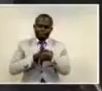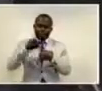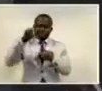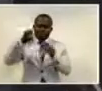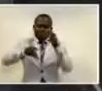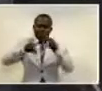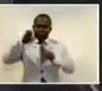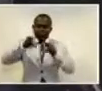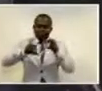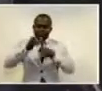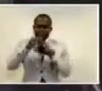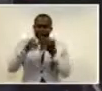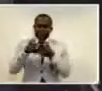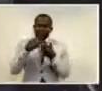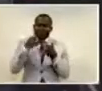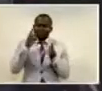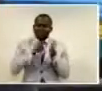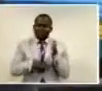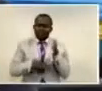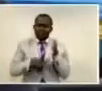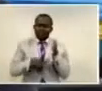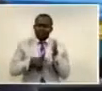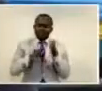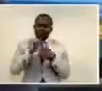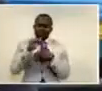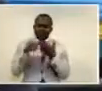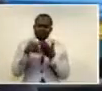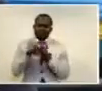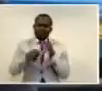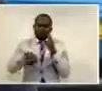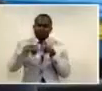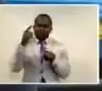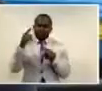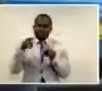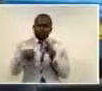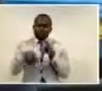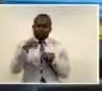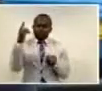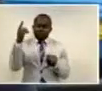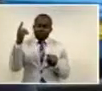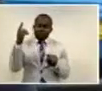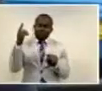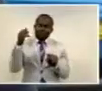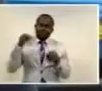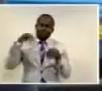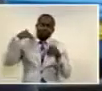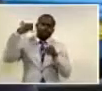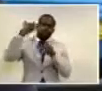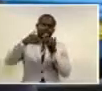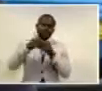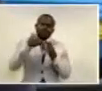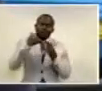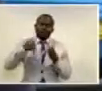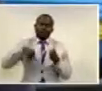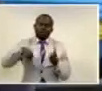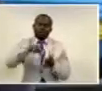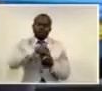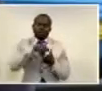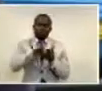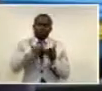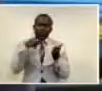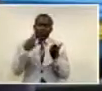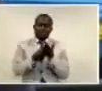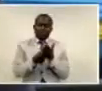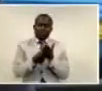rwaciye urubanza yego rwavuze iki izo nyiko zose twaramutsindaga rwavuze iki urukiko rwageze aho ruvuga yuko twebwe